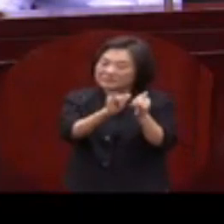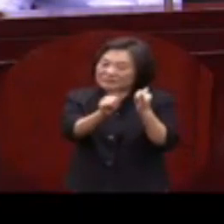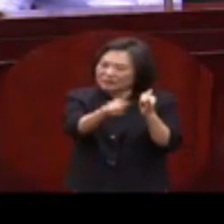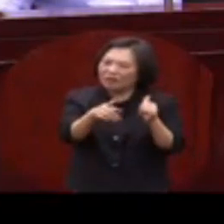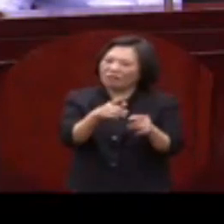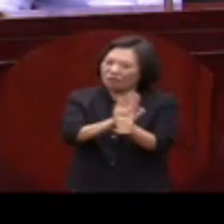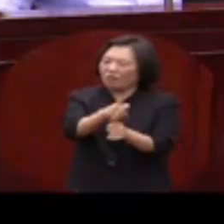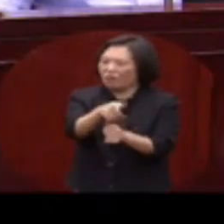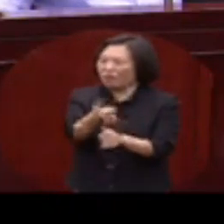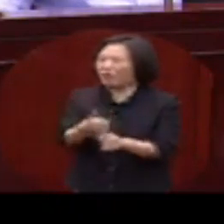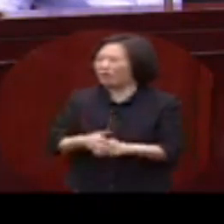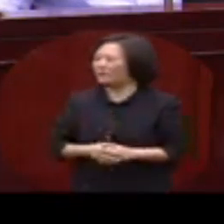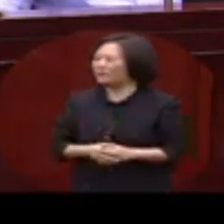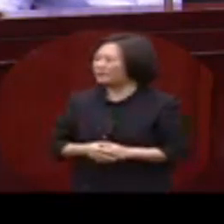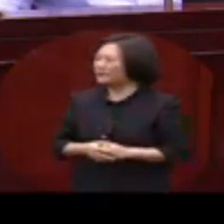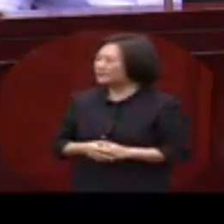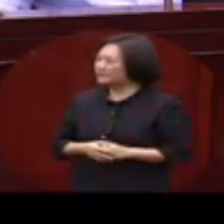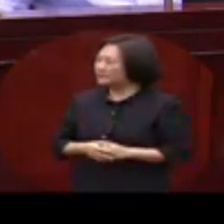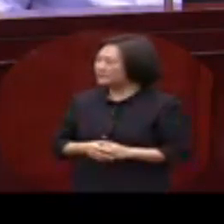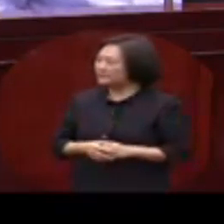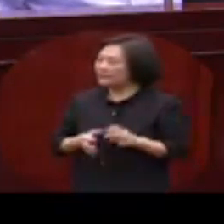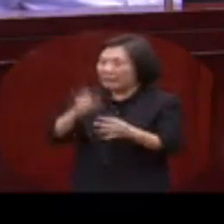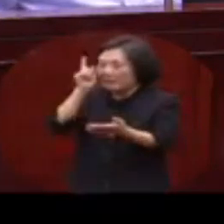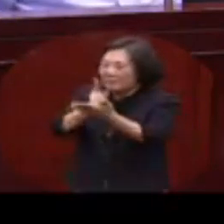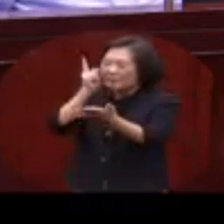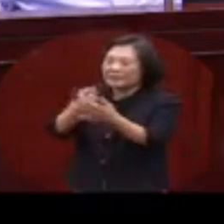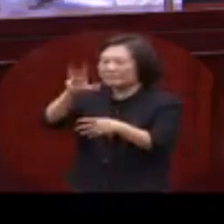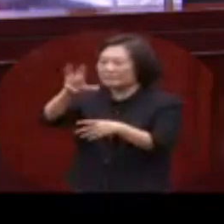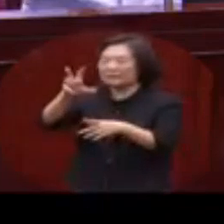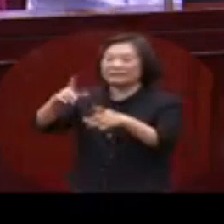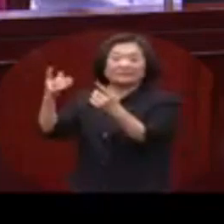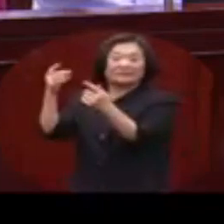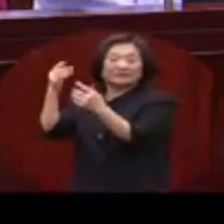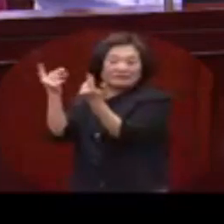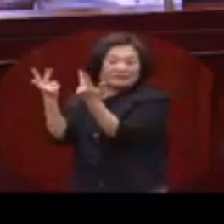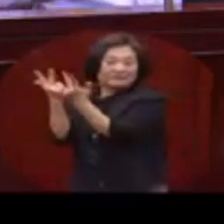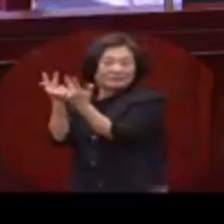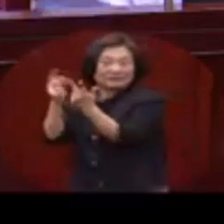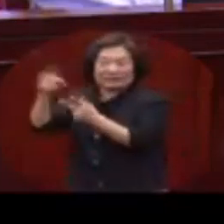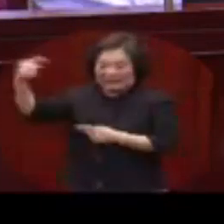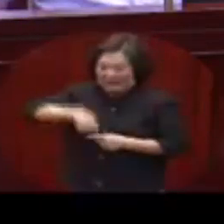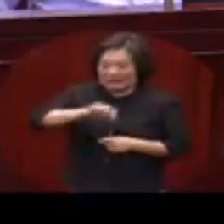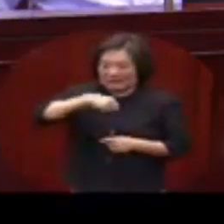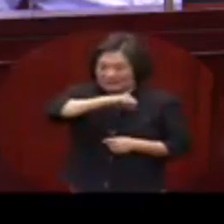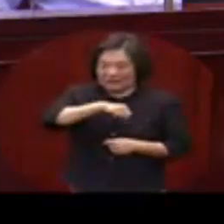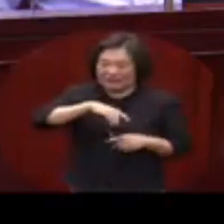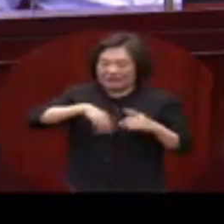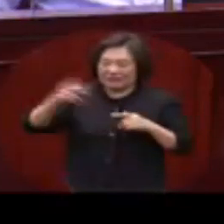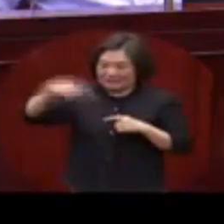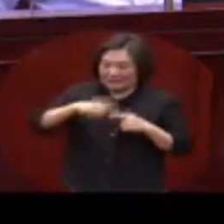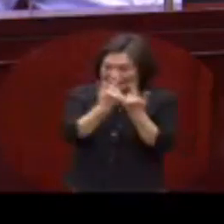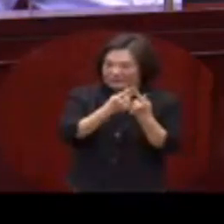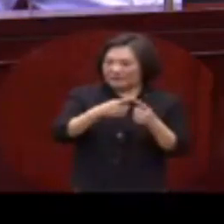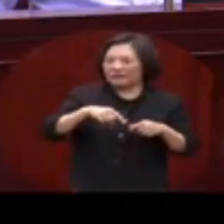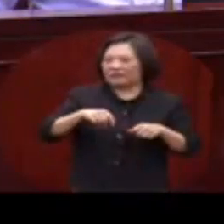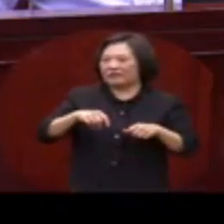但是我们还觉得值得推。为什么？因为每天有80万人从新北来台北市上班，你让他骑摩托车进来也是造成